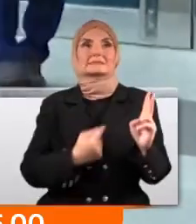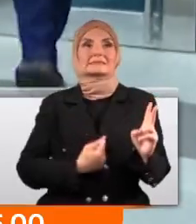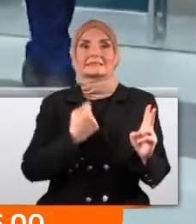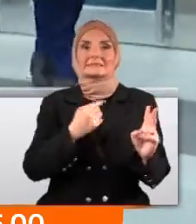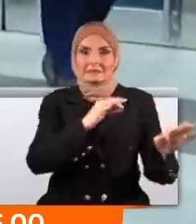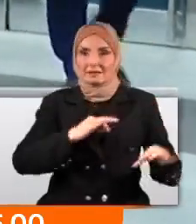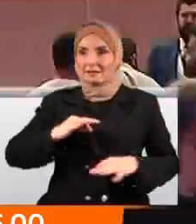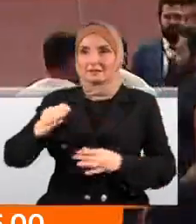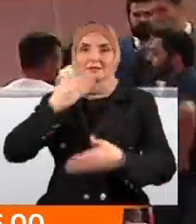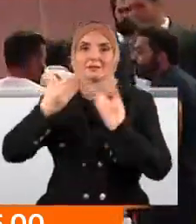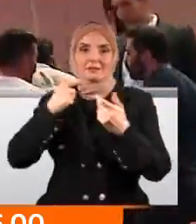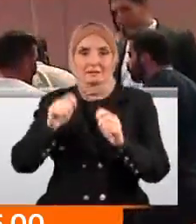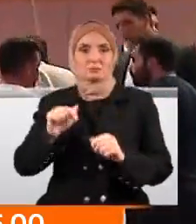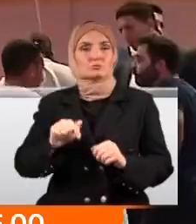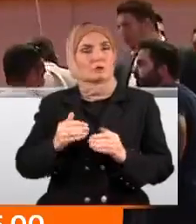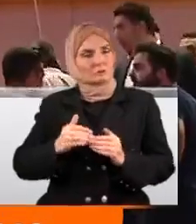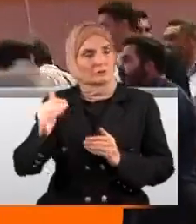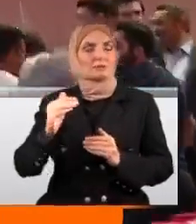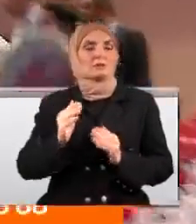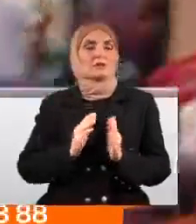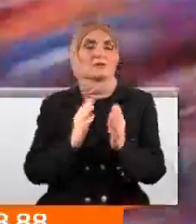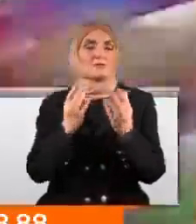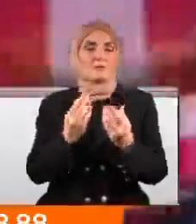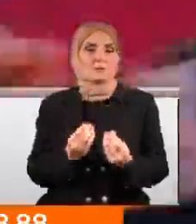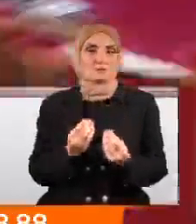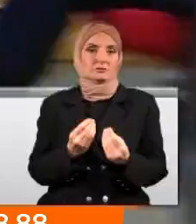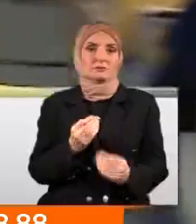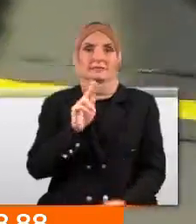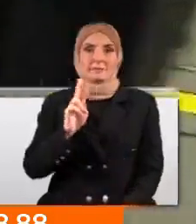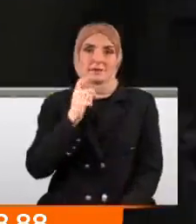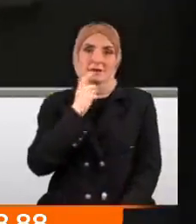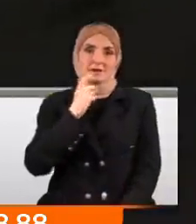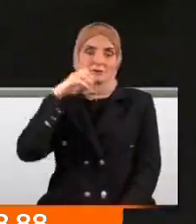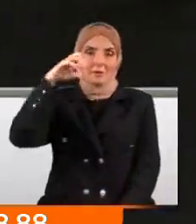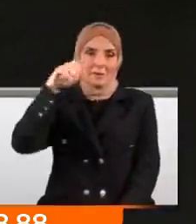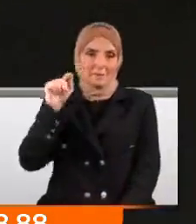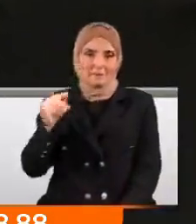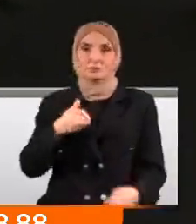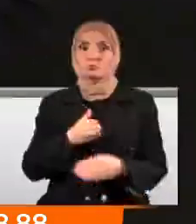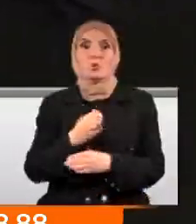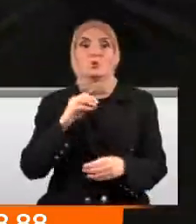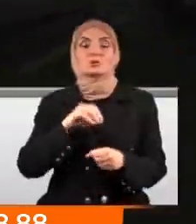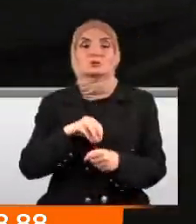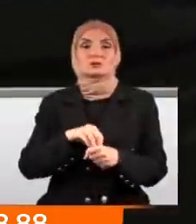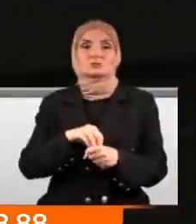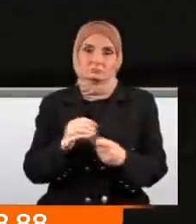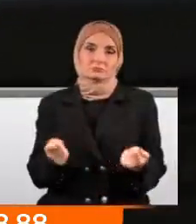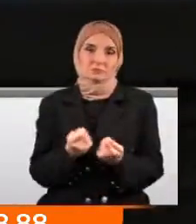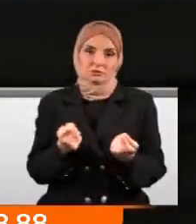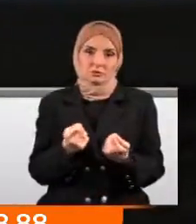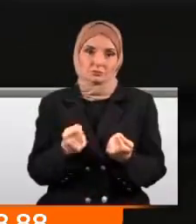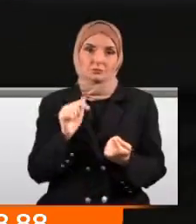sonra da olmaya devam edecek. AK Parti henüz 22 yaşında, doğrular için hep iş başında. İşte bu slogan bu